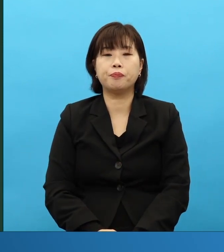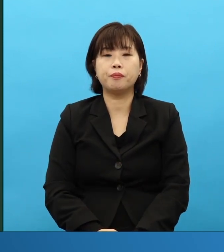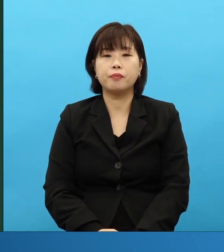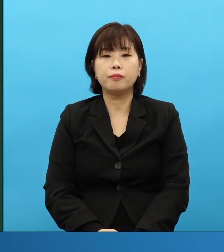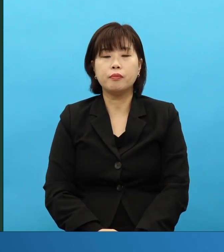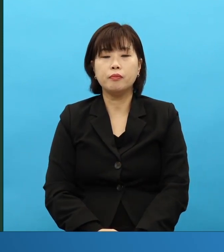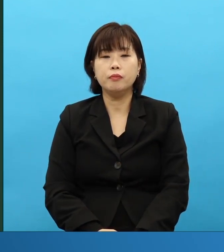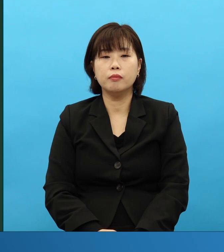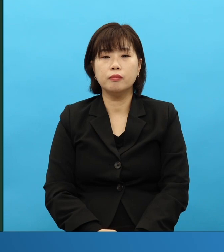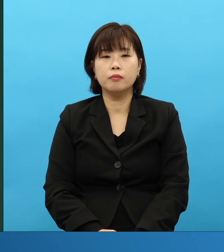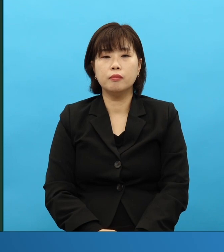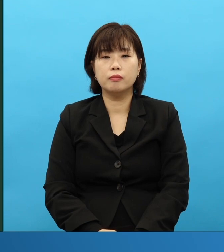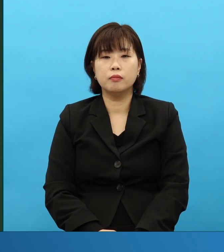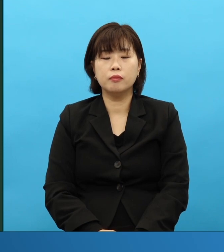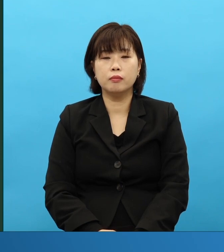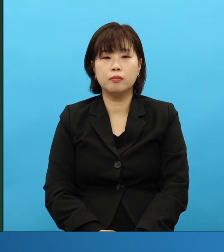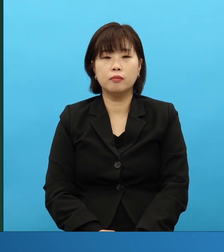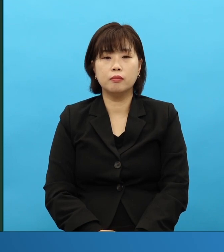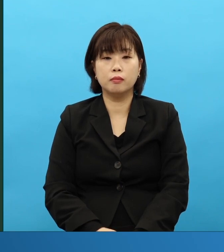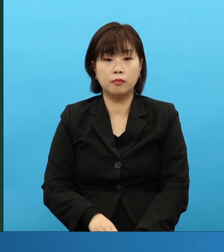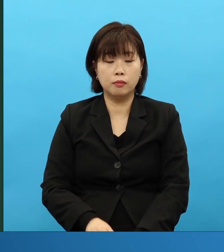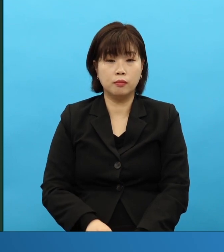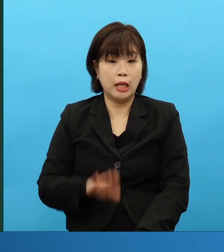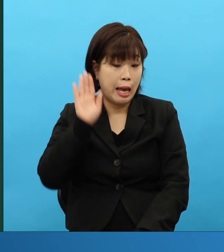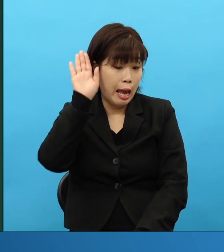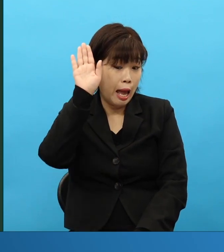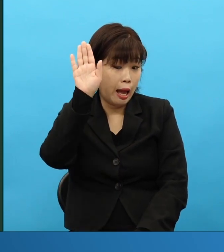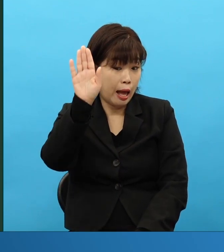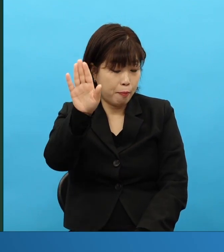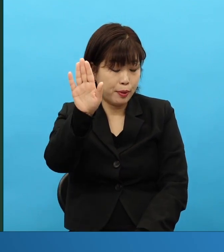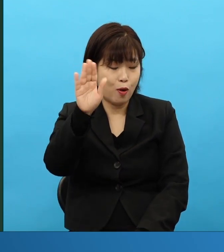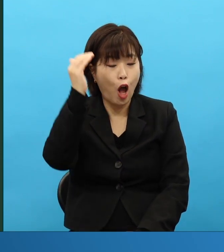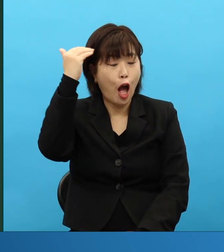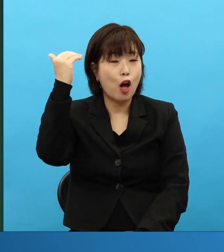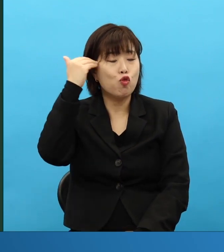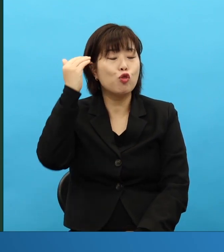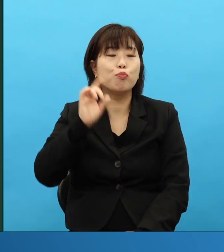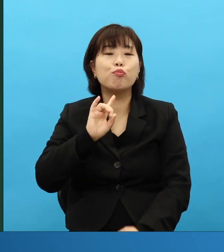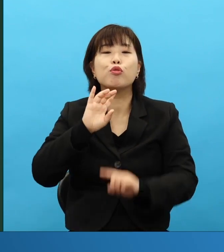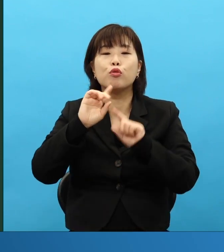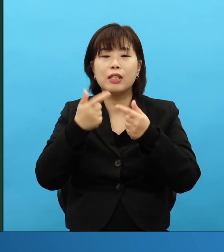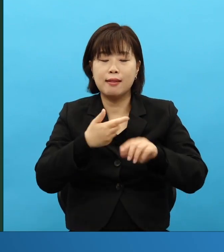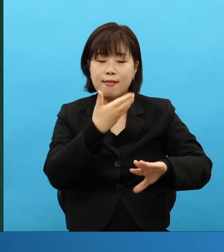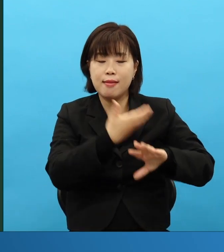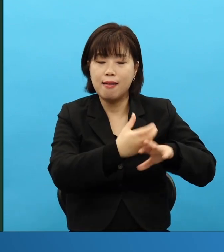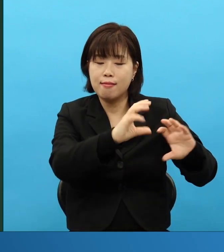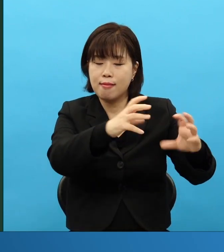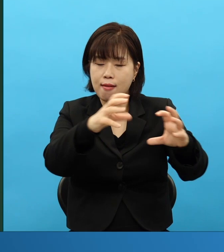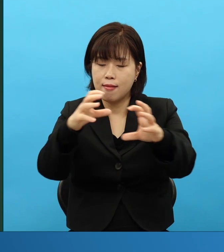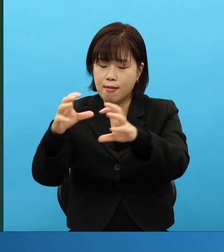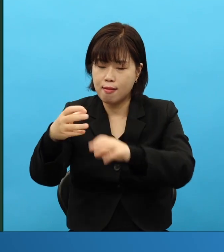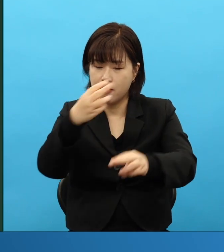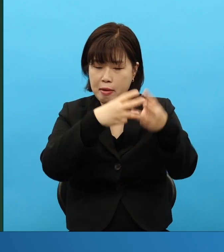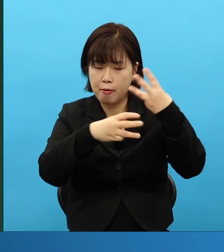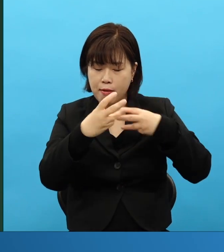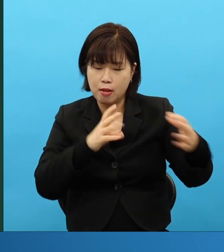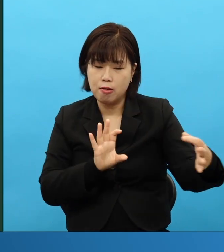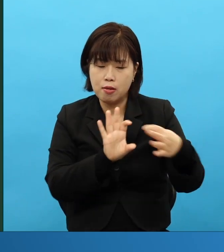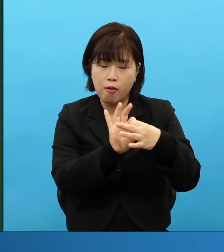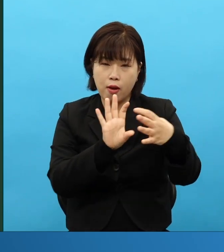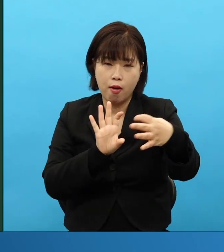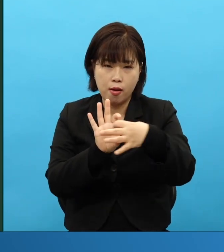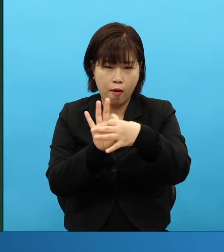now. 그래서 앞으로는 전 세계 다른 나라 사람까지 망대를 끌어들였어요. 소통을 해요. And so we're going to raise these partisans even from other nations to